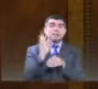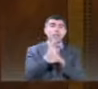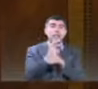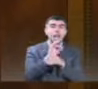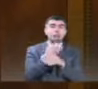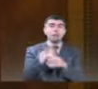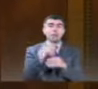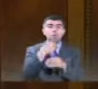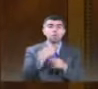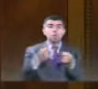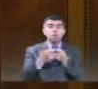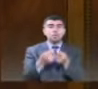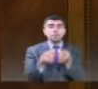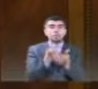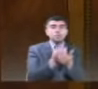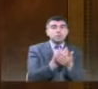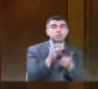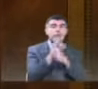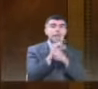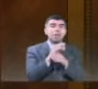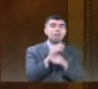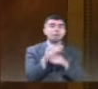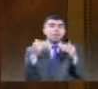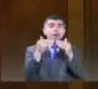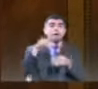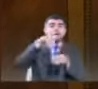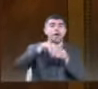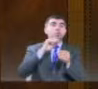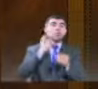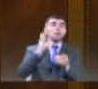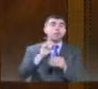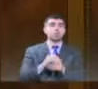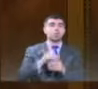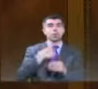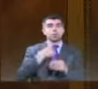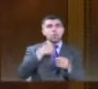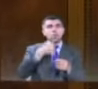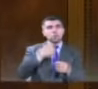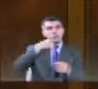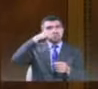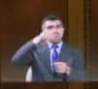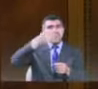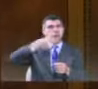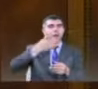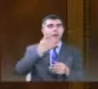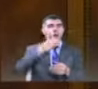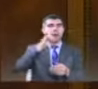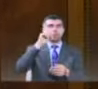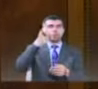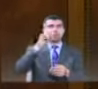في بعض المجالات في الدول ديالهم. إذن آن الأوان أن نرفع رؤوسنا، لأن اليوم ولله الحمد نحن